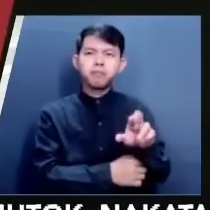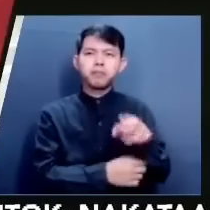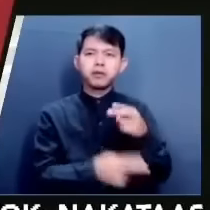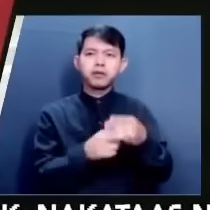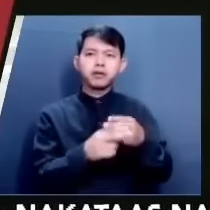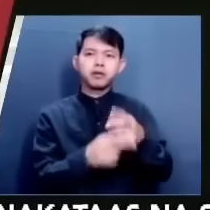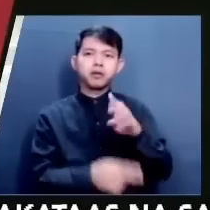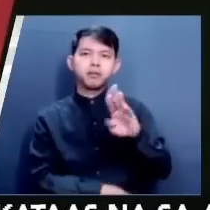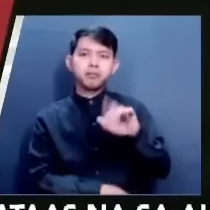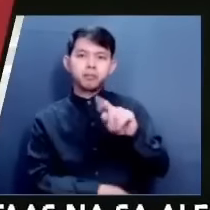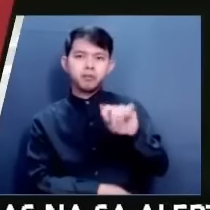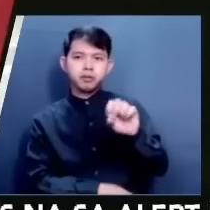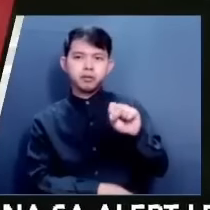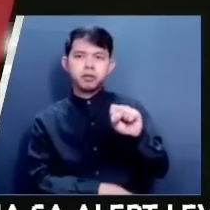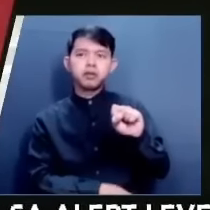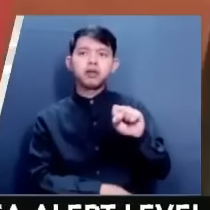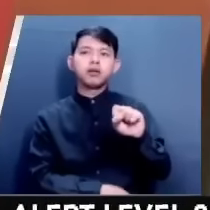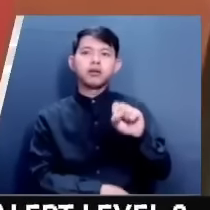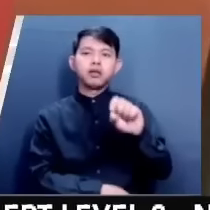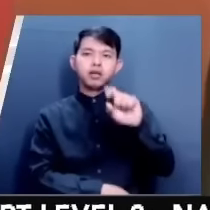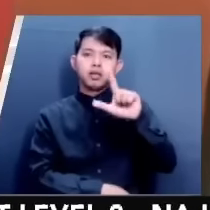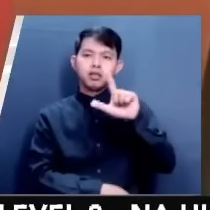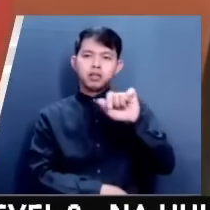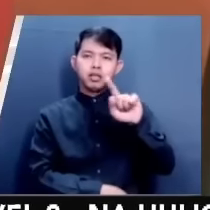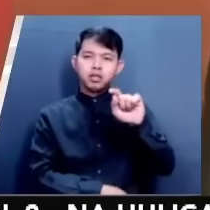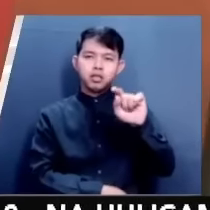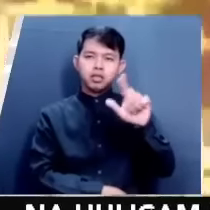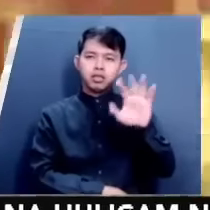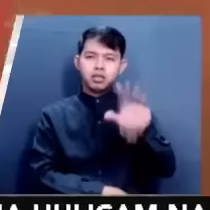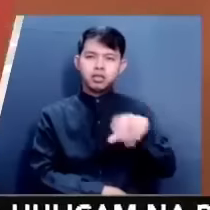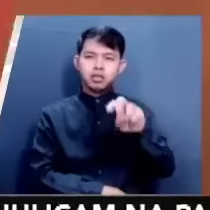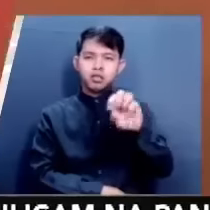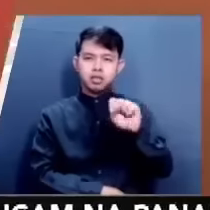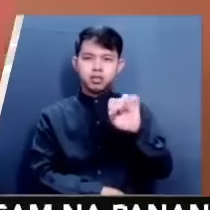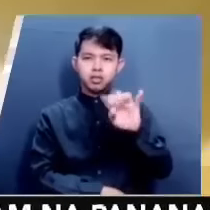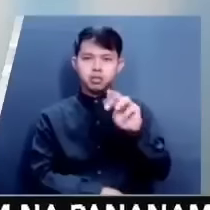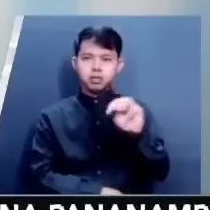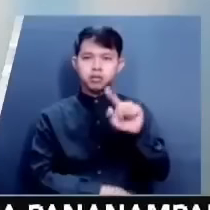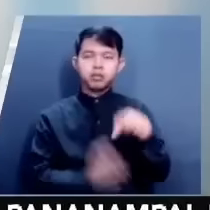featured sa bagong single na Domodachi ni RM ng BTS.